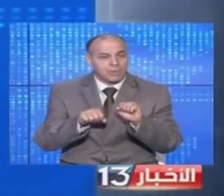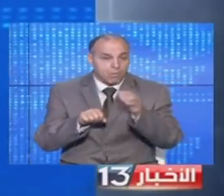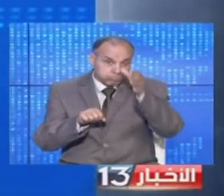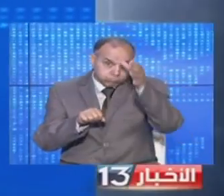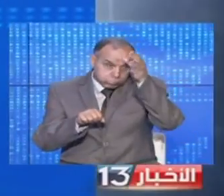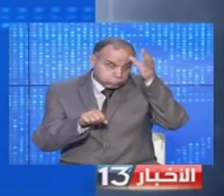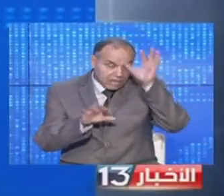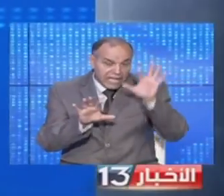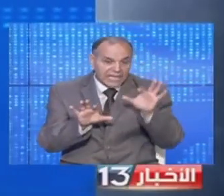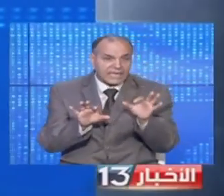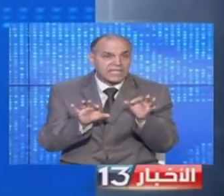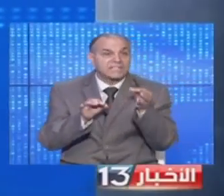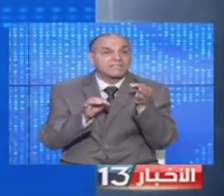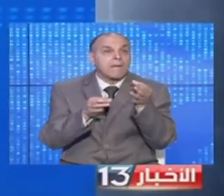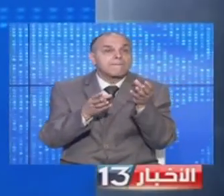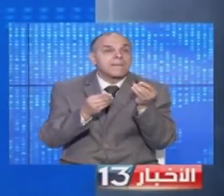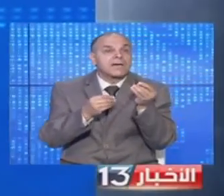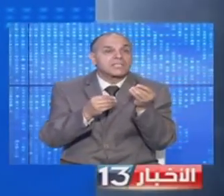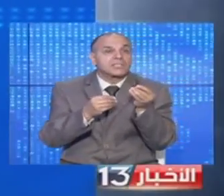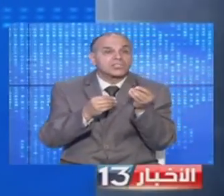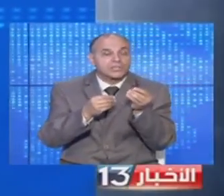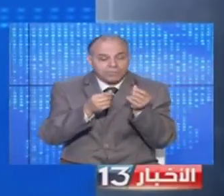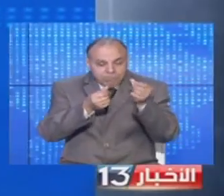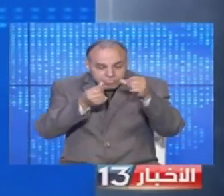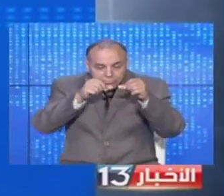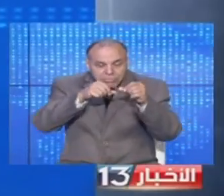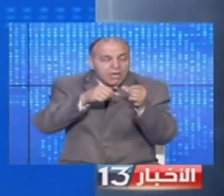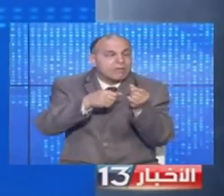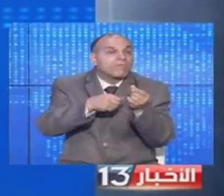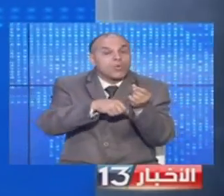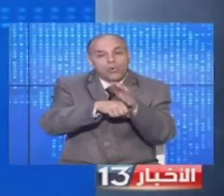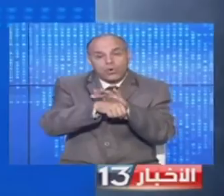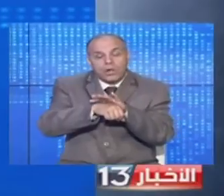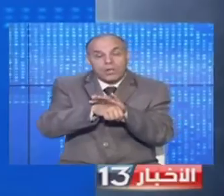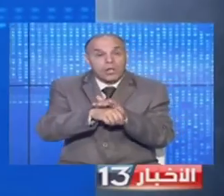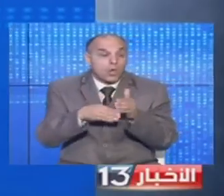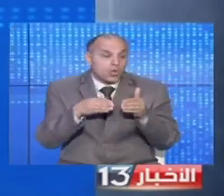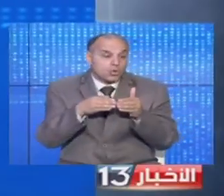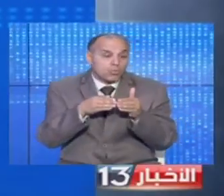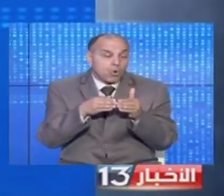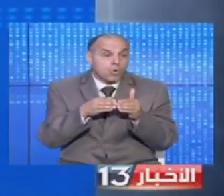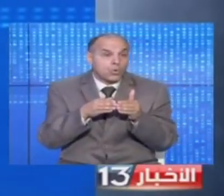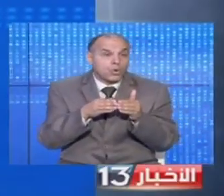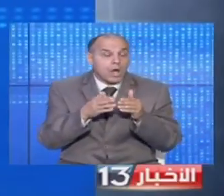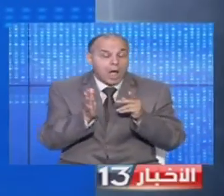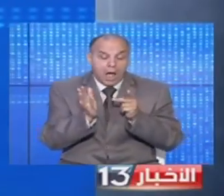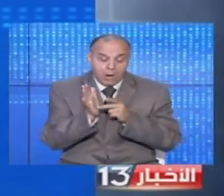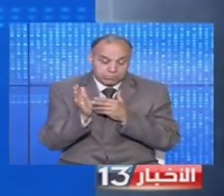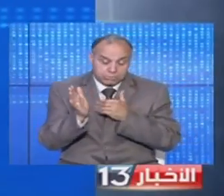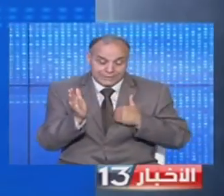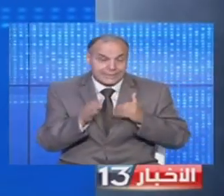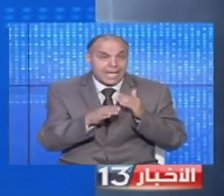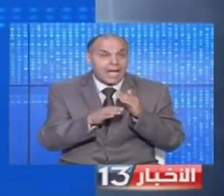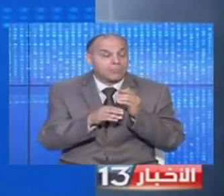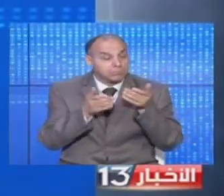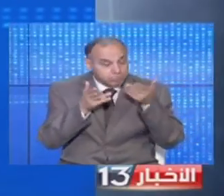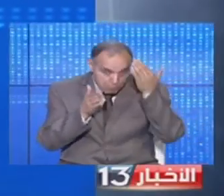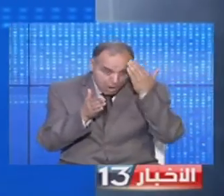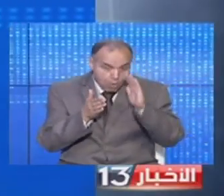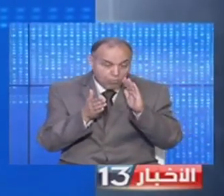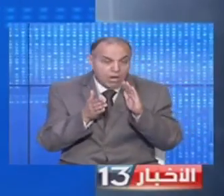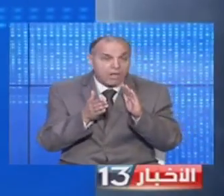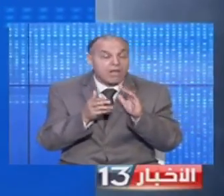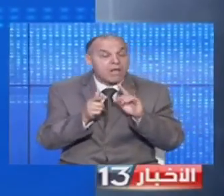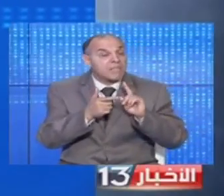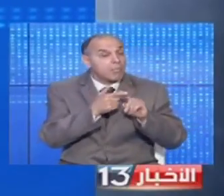من كشف جوانب عديده في تركيبه فيروس كورونا ما استوجبت حيين البروتوكولات الصحيه المعتمده في